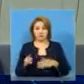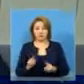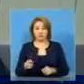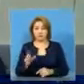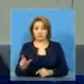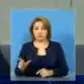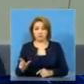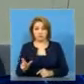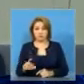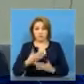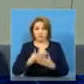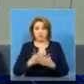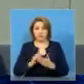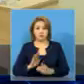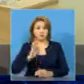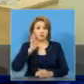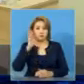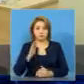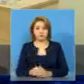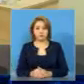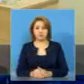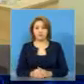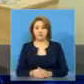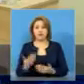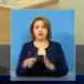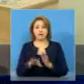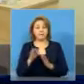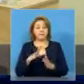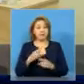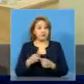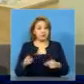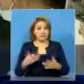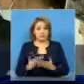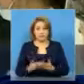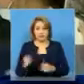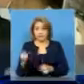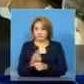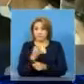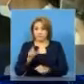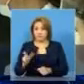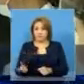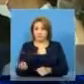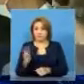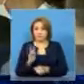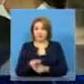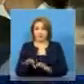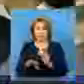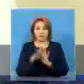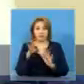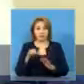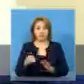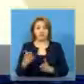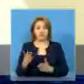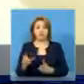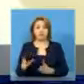люди активны с утра. Отметим, данные выборы отличаются тем, что впервые народ будет одновременно голосовать за депутатов